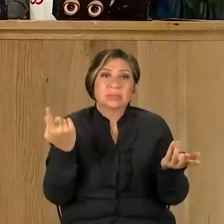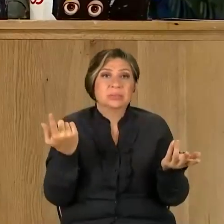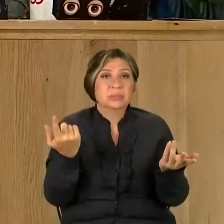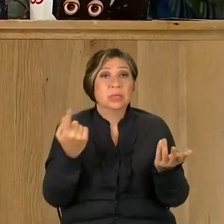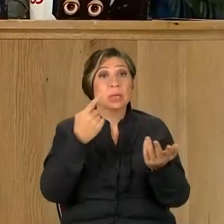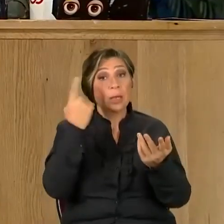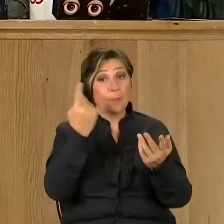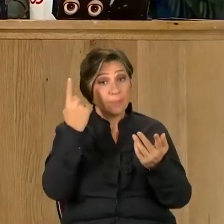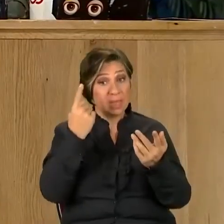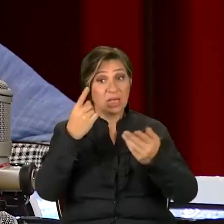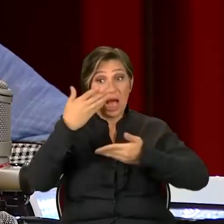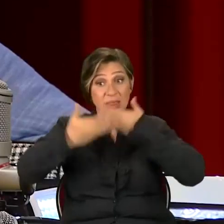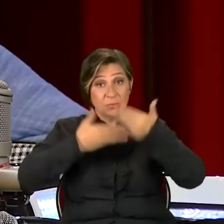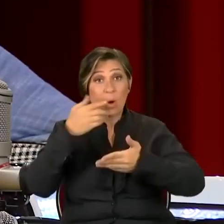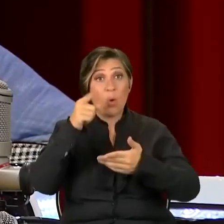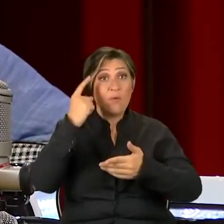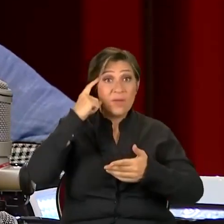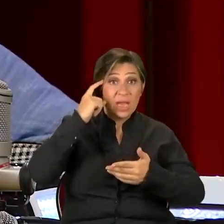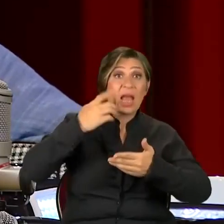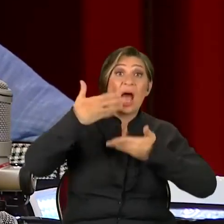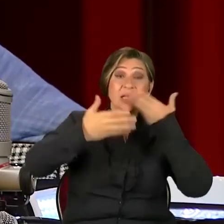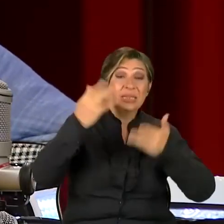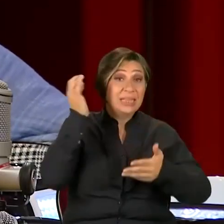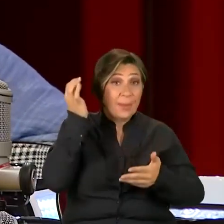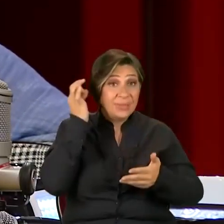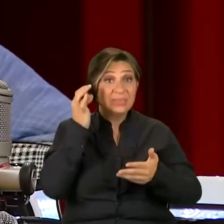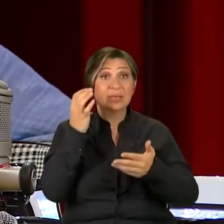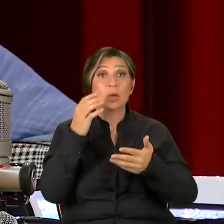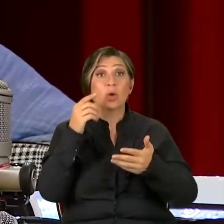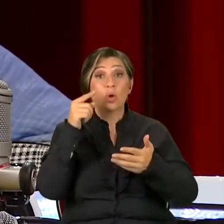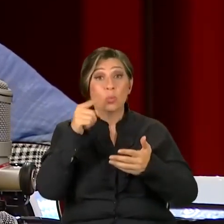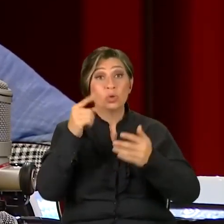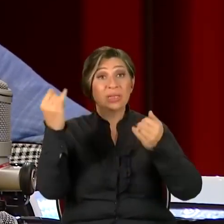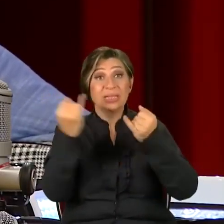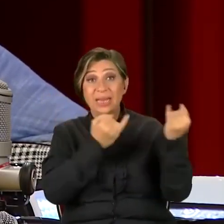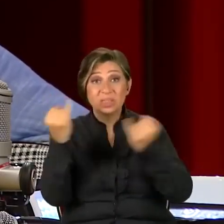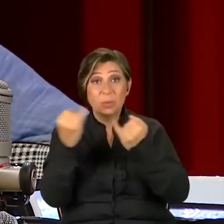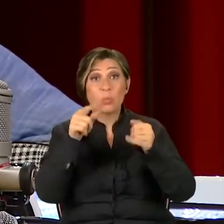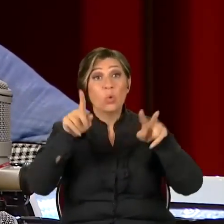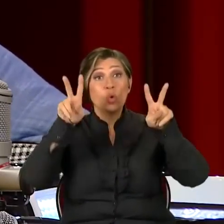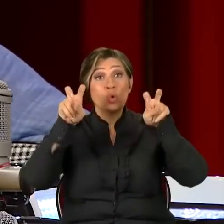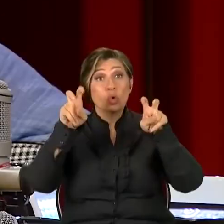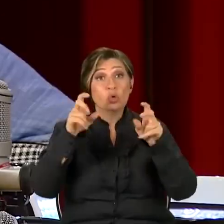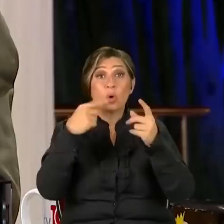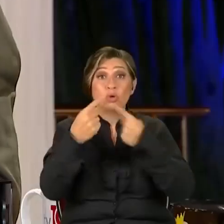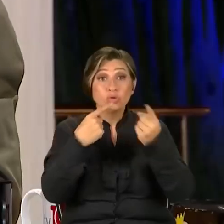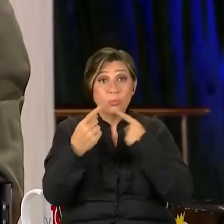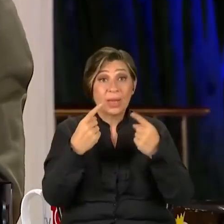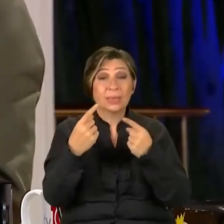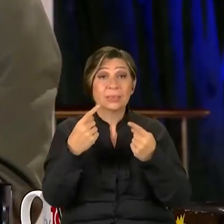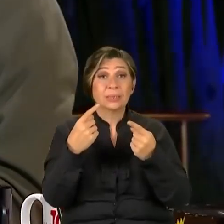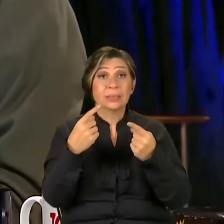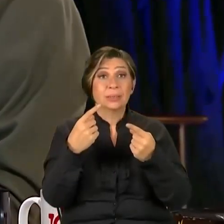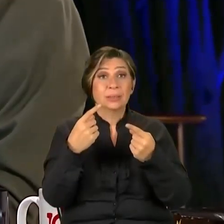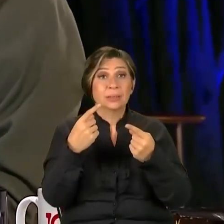bir ideoloji anlatmak o video loji karşı tarafın dinlemesi bunu tartışma Bu konu üzerinde konuşmak